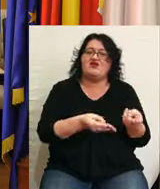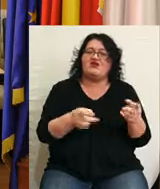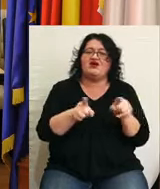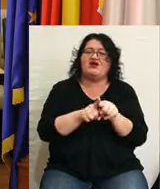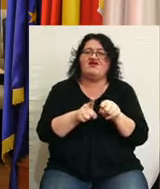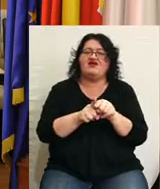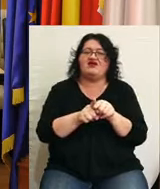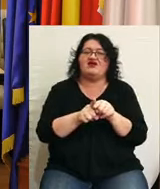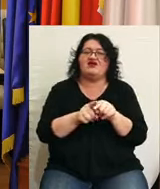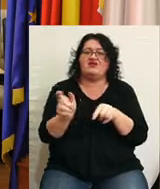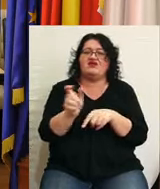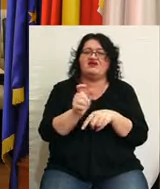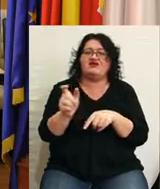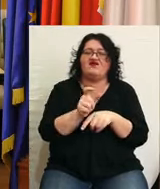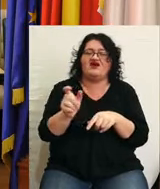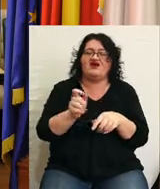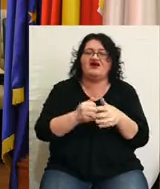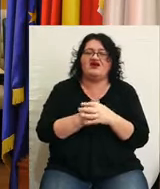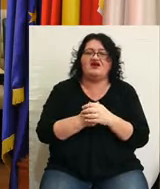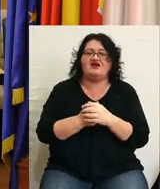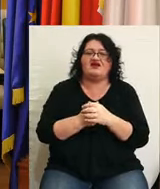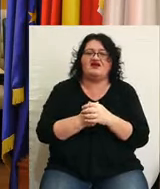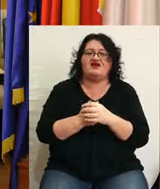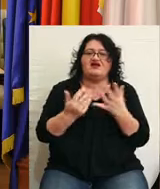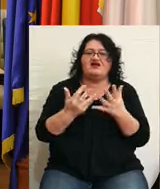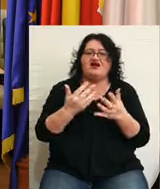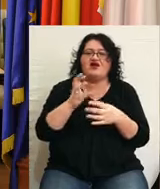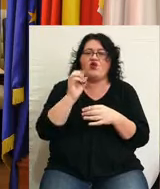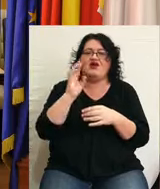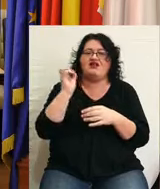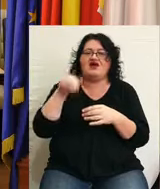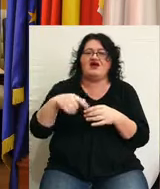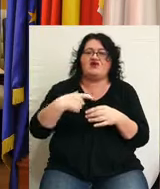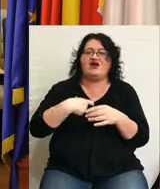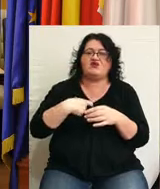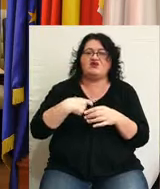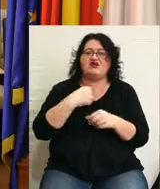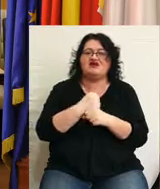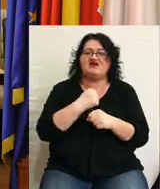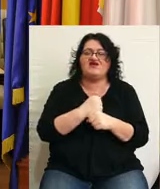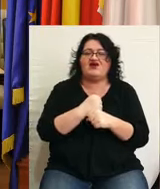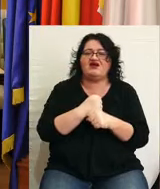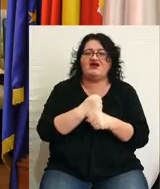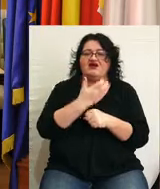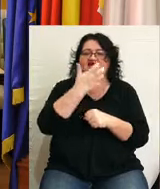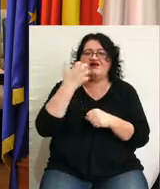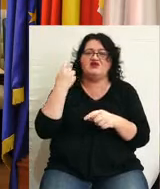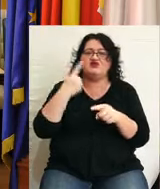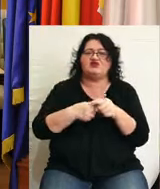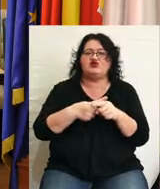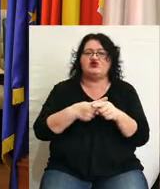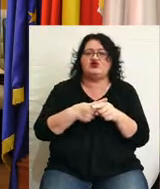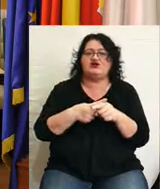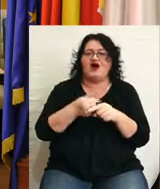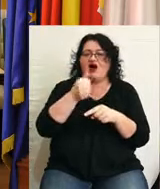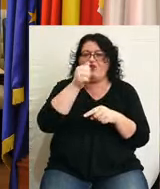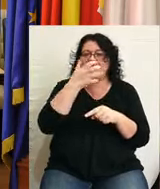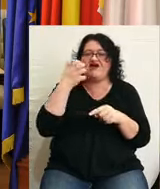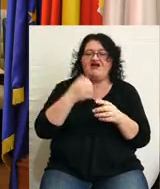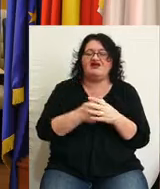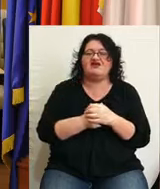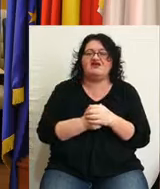cu niște intervale în care Colterm ar putea să producă căldura și apă